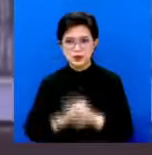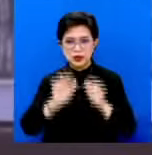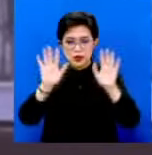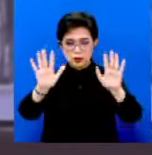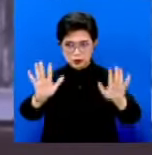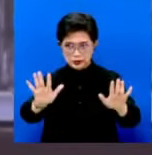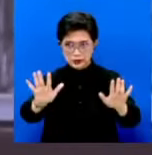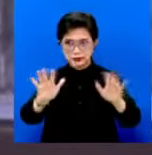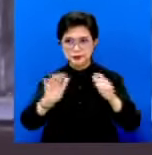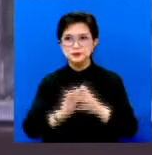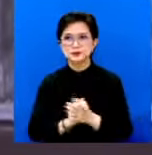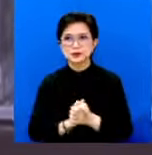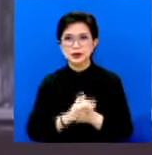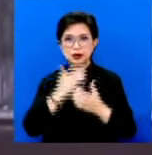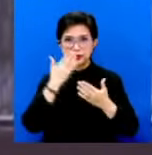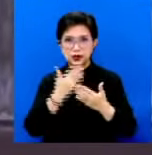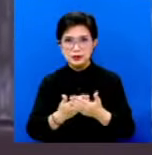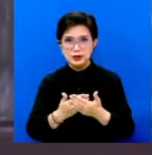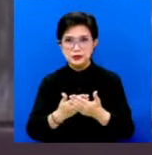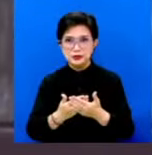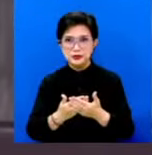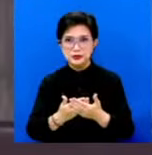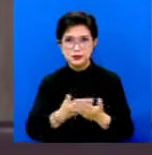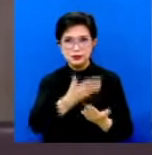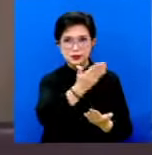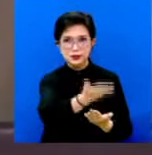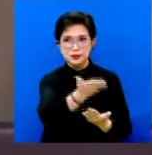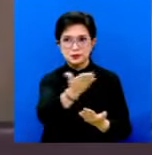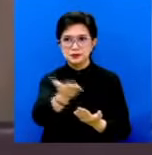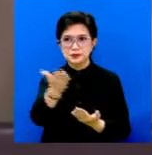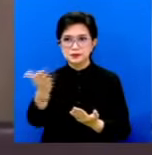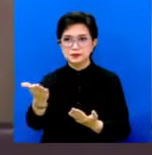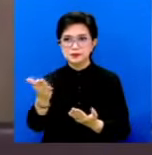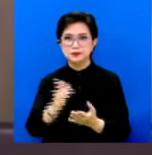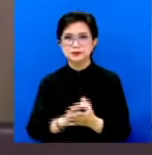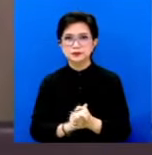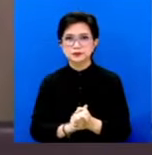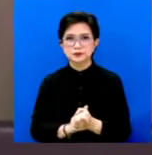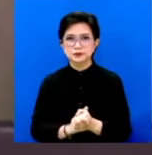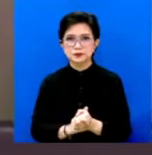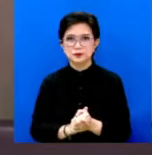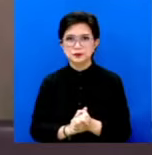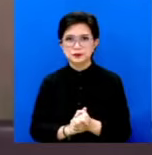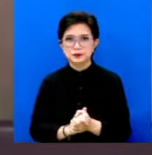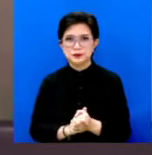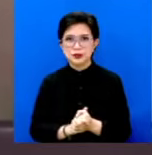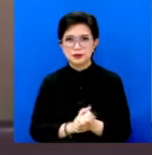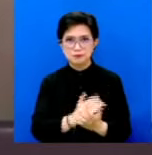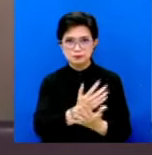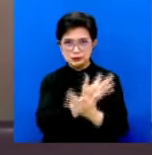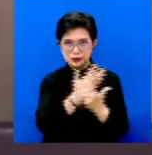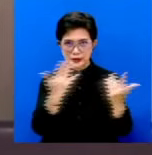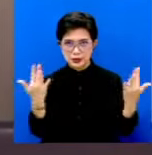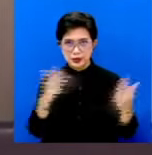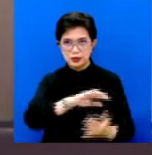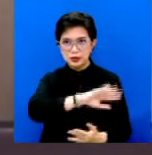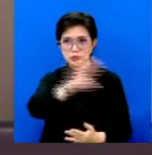Baik, terima kasih Bapak Ibu hadirin dan para pemirsa TV One.